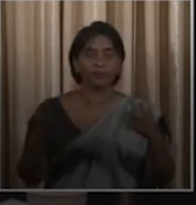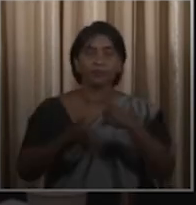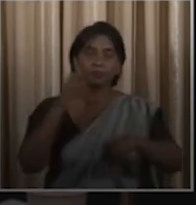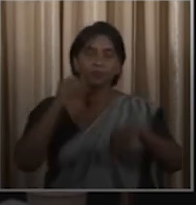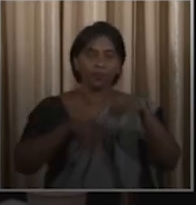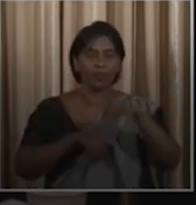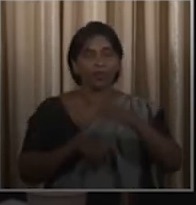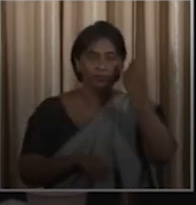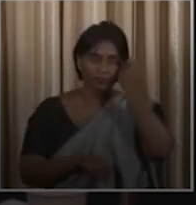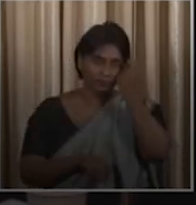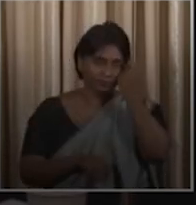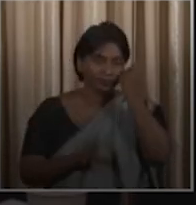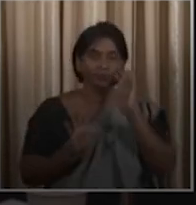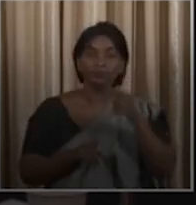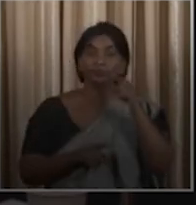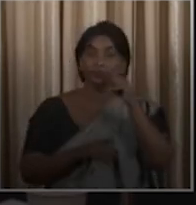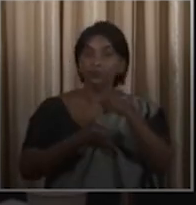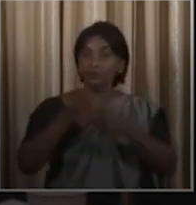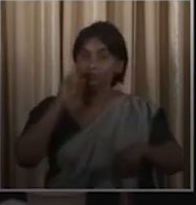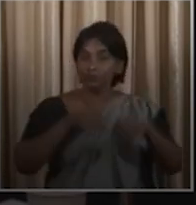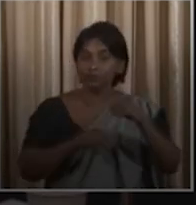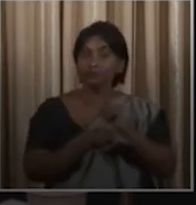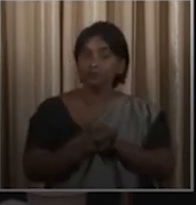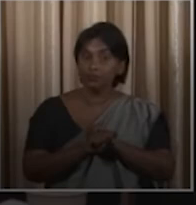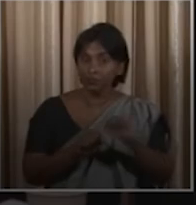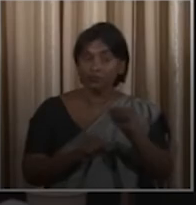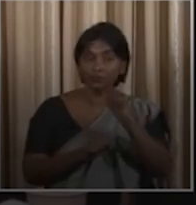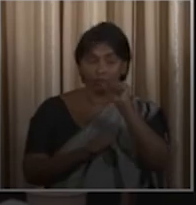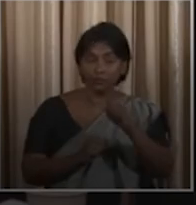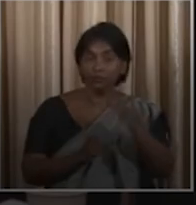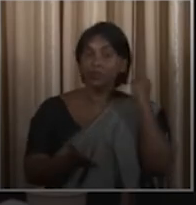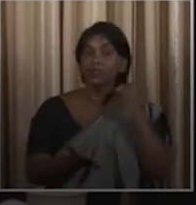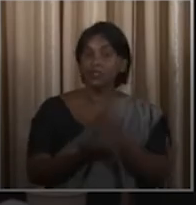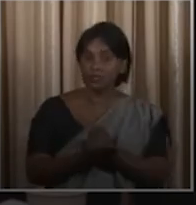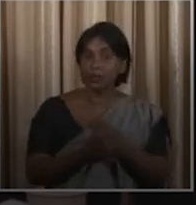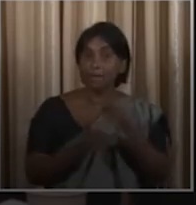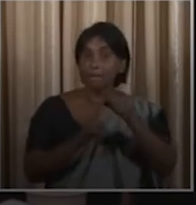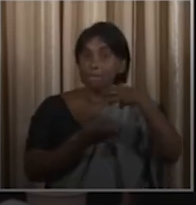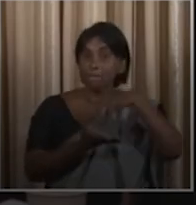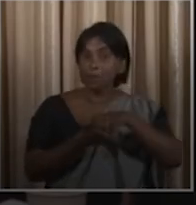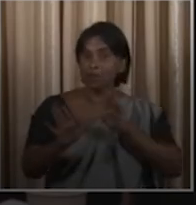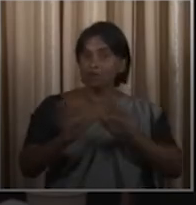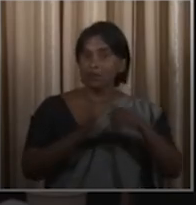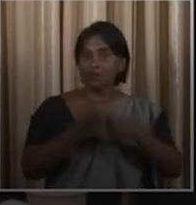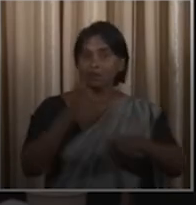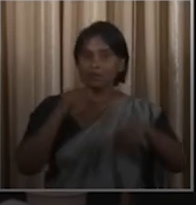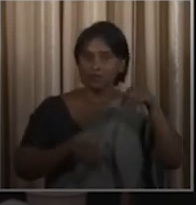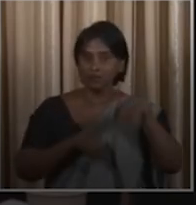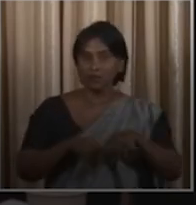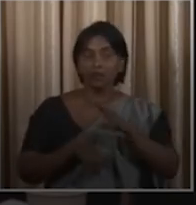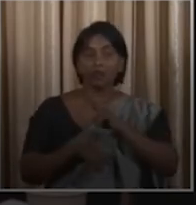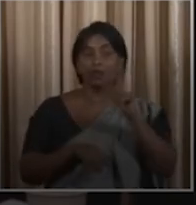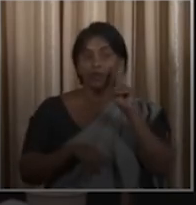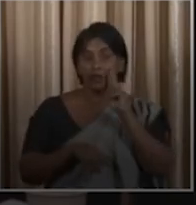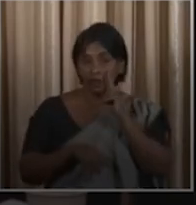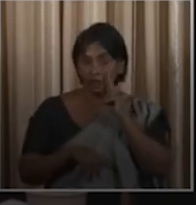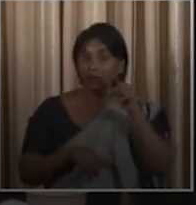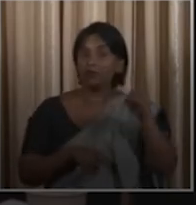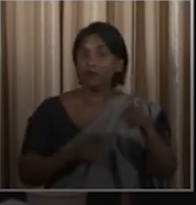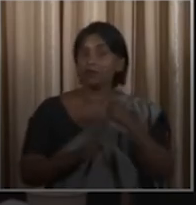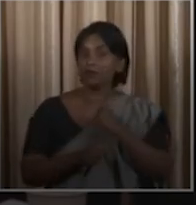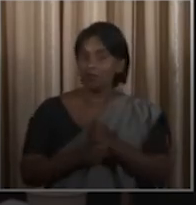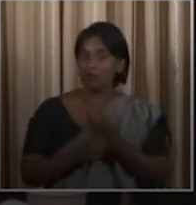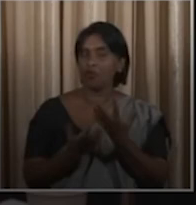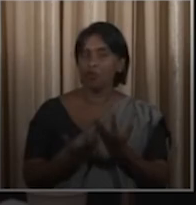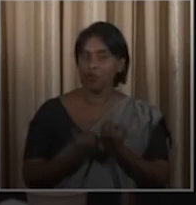Unta janawara mak neti bawa tahauru ina sahati ke tamai palat palne meti warni. Inda Ranil Wickremesinghe me andu ta tawashe